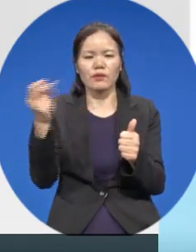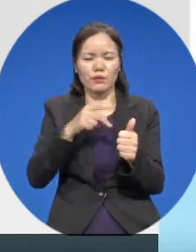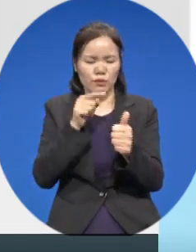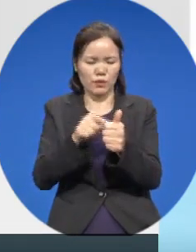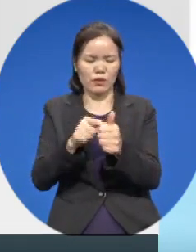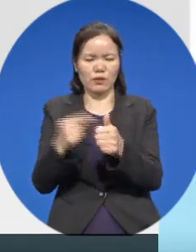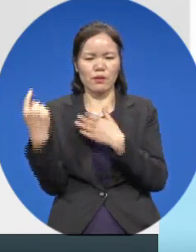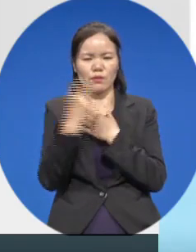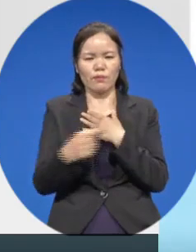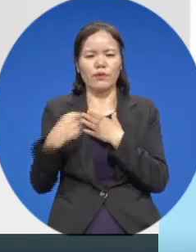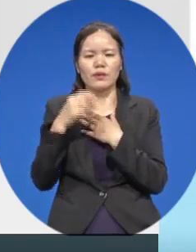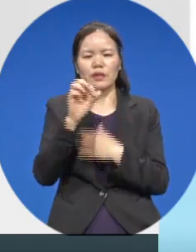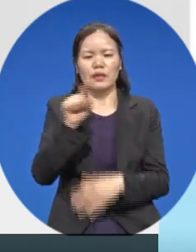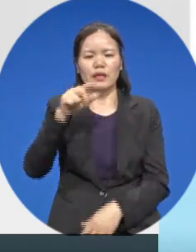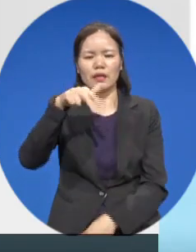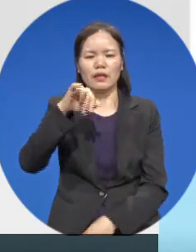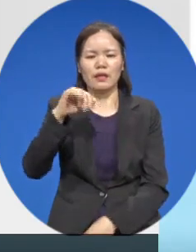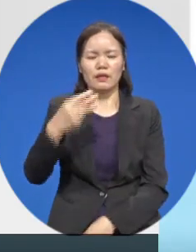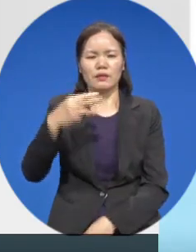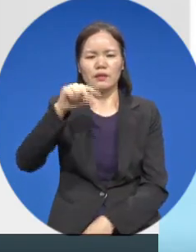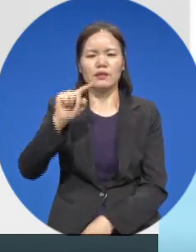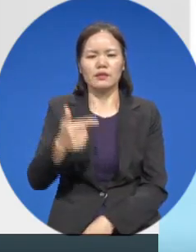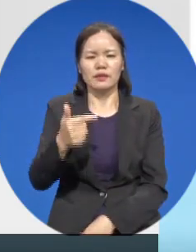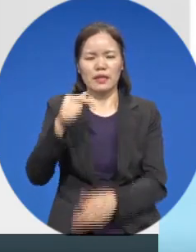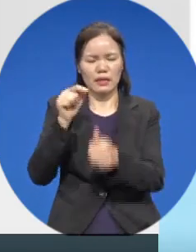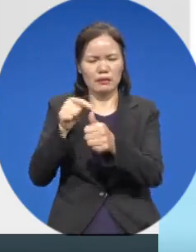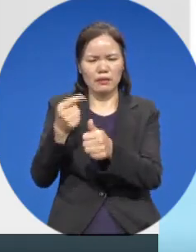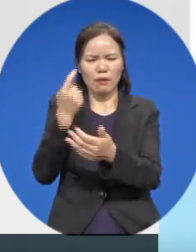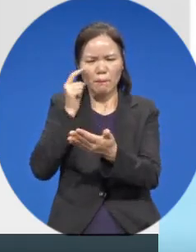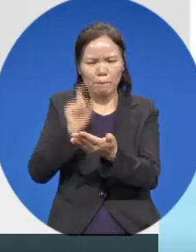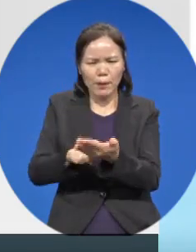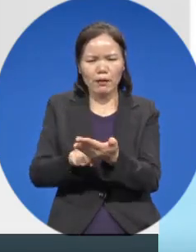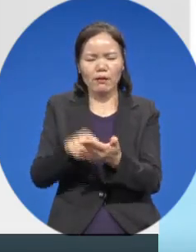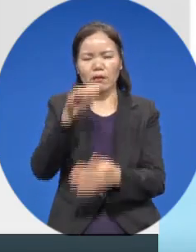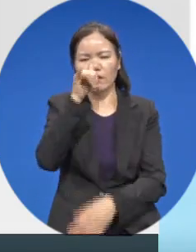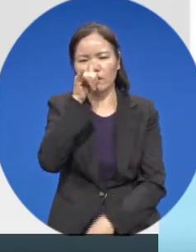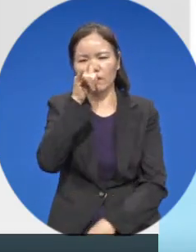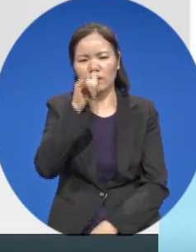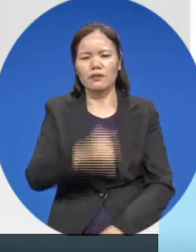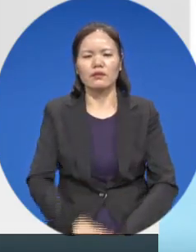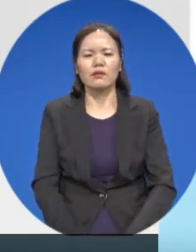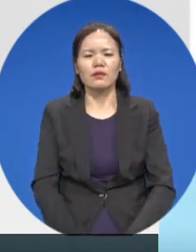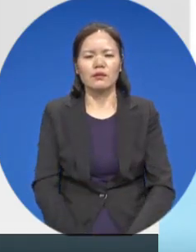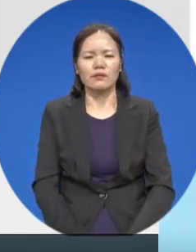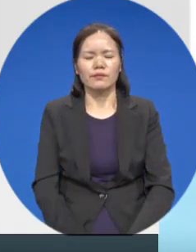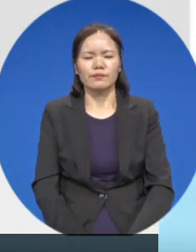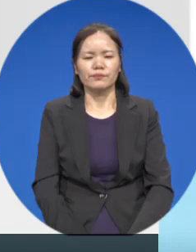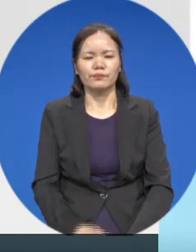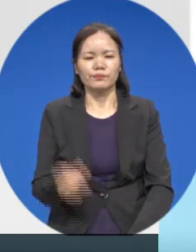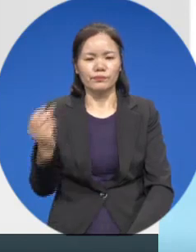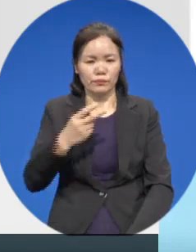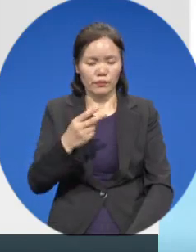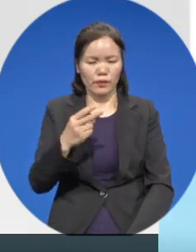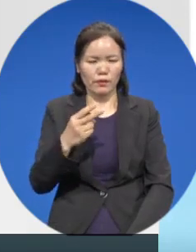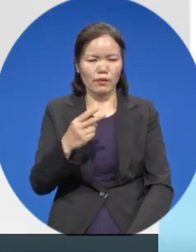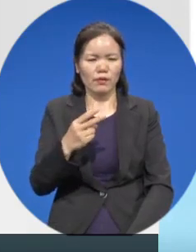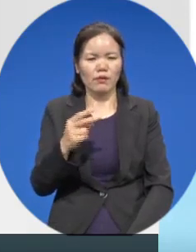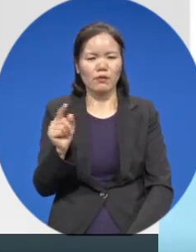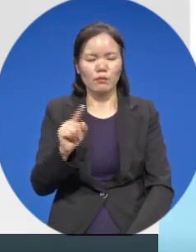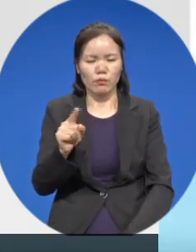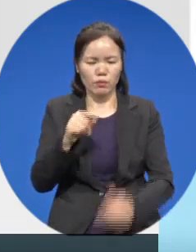몸에서 아질산나트륨 이 이제 다량 저그 치사량 이상 검출됐다 라고 하는 것 그리고 이제 좀 특이한 것이